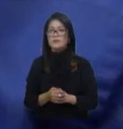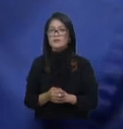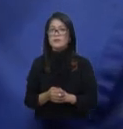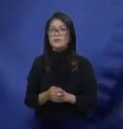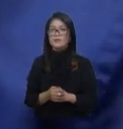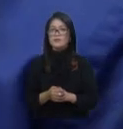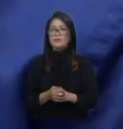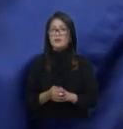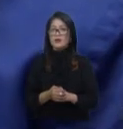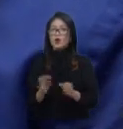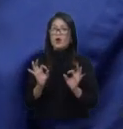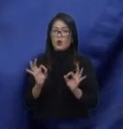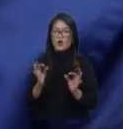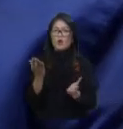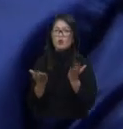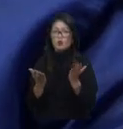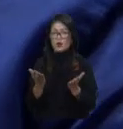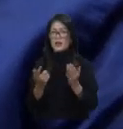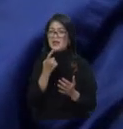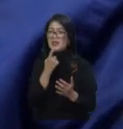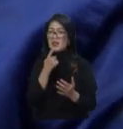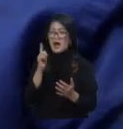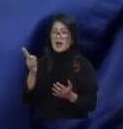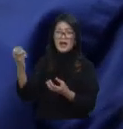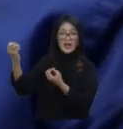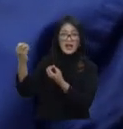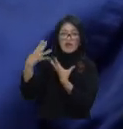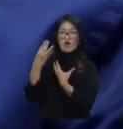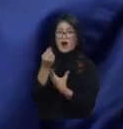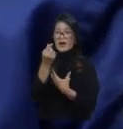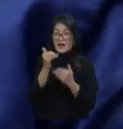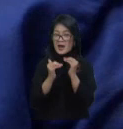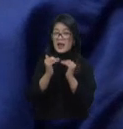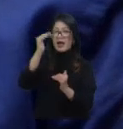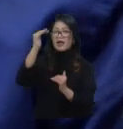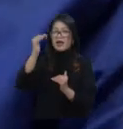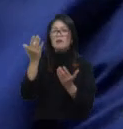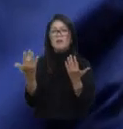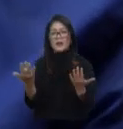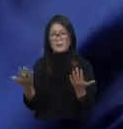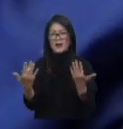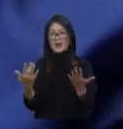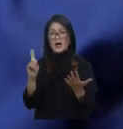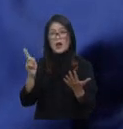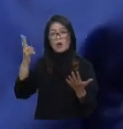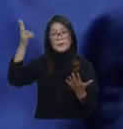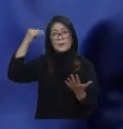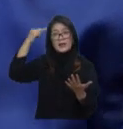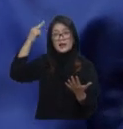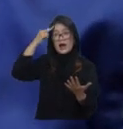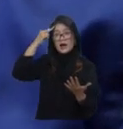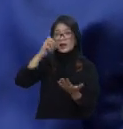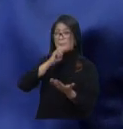Baik, mungkin terkait dengan adanya kenaikan harga nih dari pemerintah Indonesia, sedangkan dari pemerintah Arab sendiri sudah melakukan penurunan sebesar